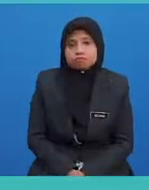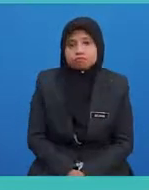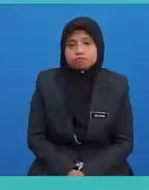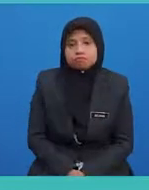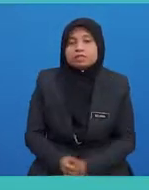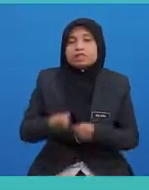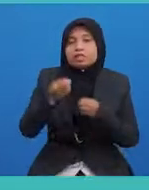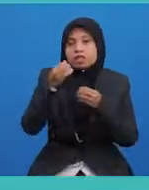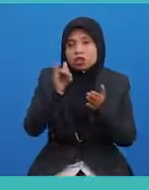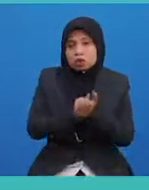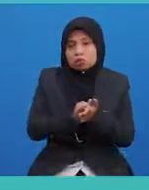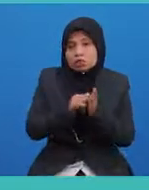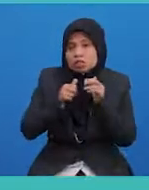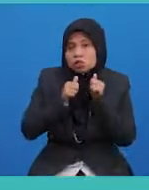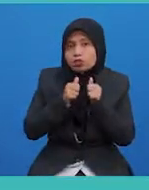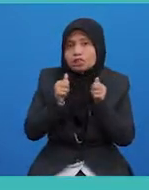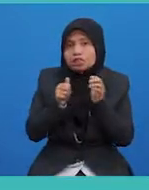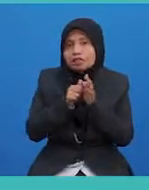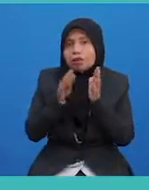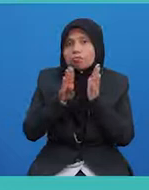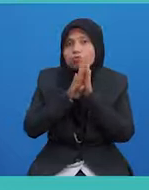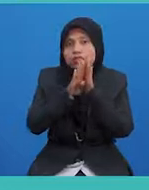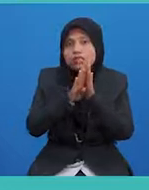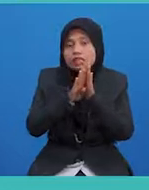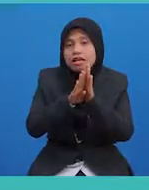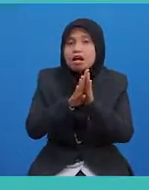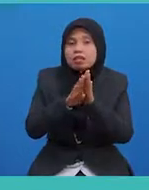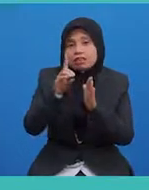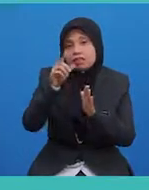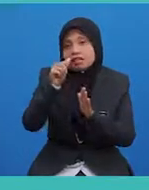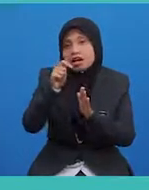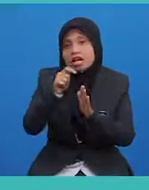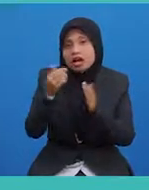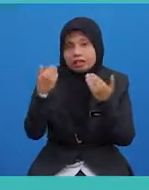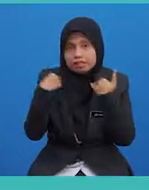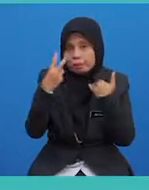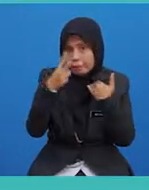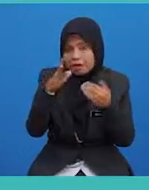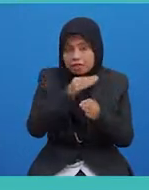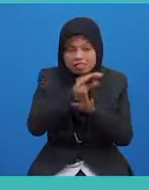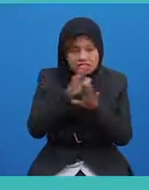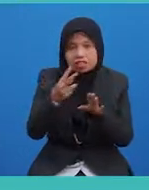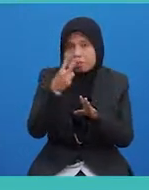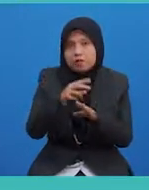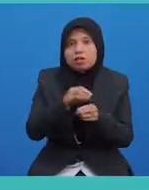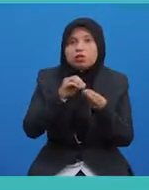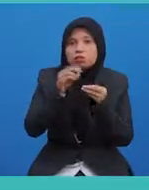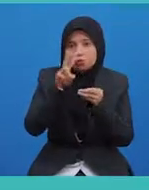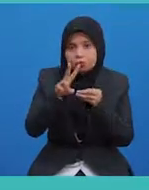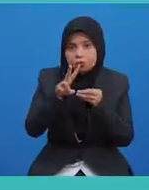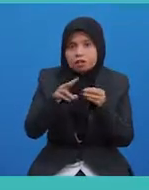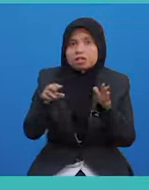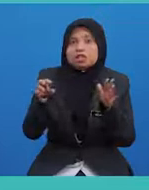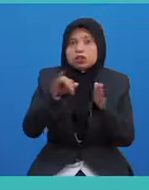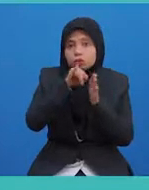Pernyataan tersebut diikuti dengan bukti data tersurat dan data tersirat. Lihat ayat yang kedua pula. Jumlah